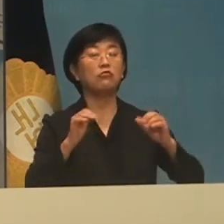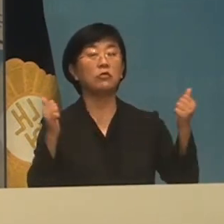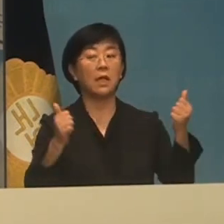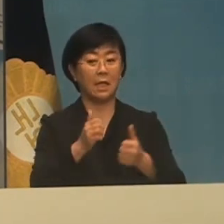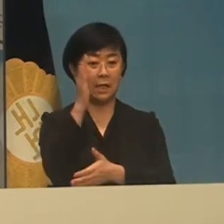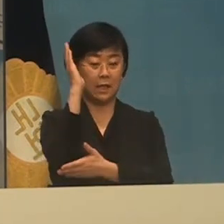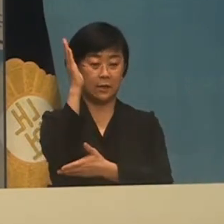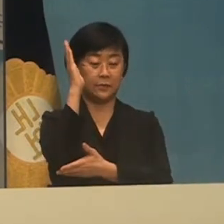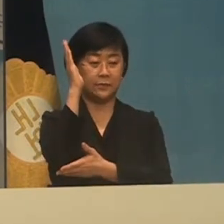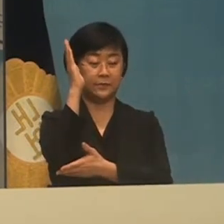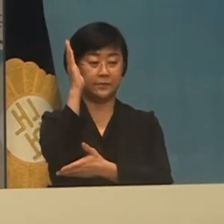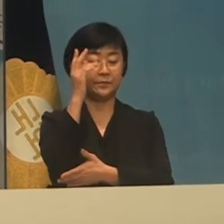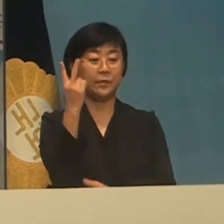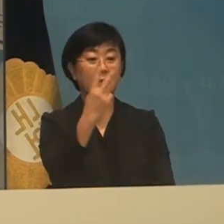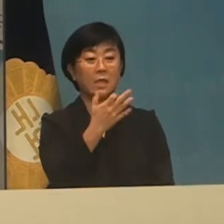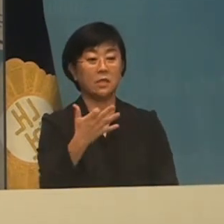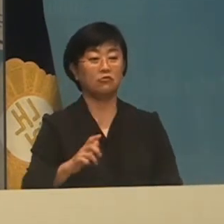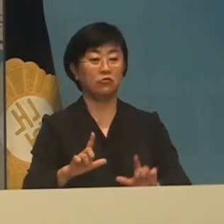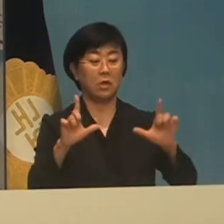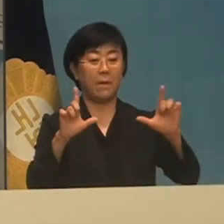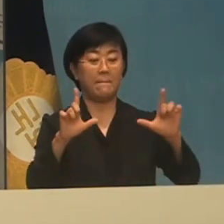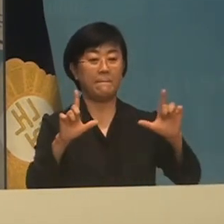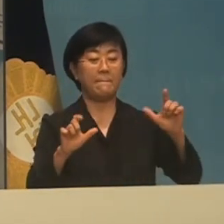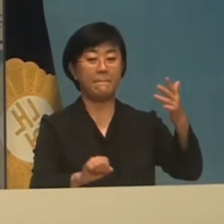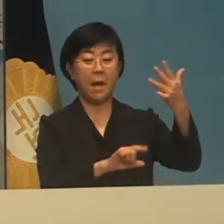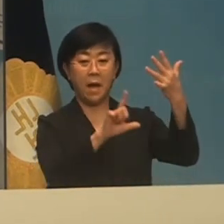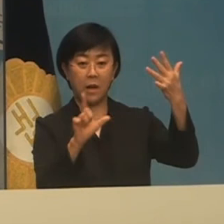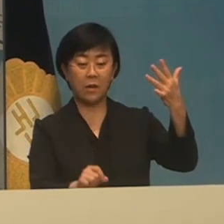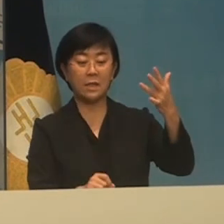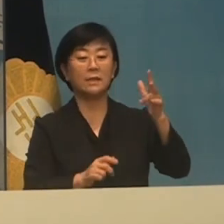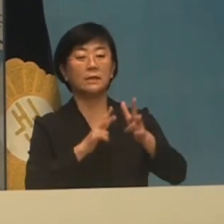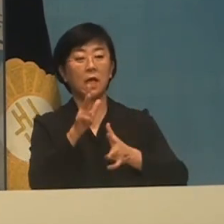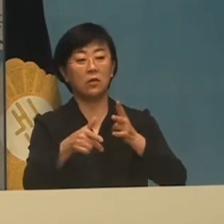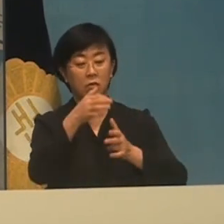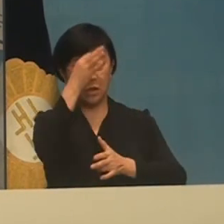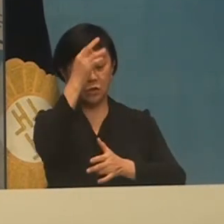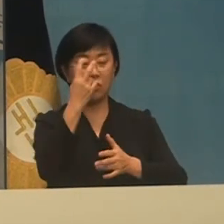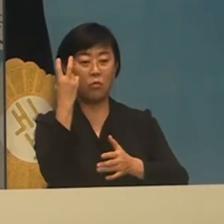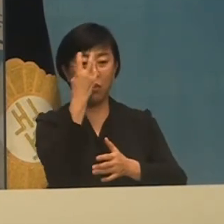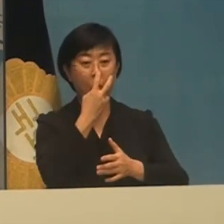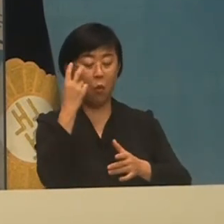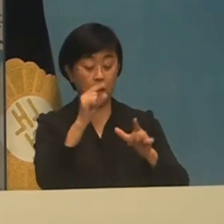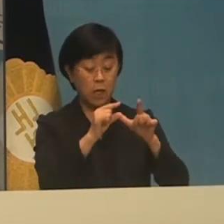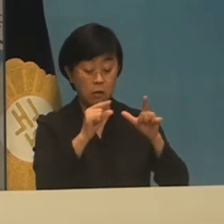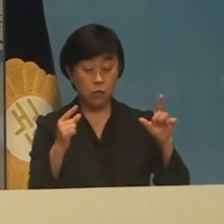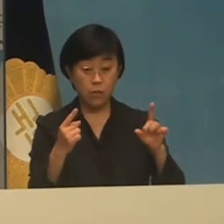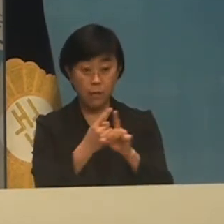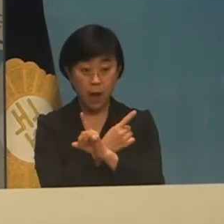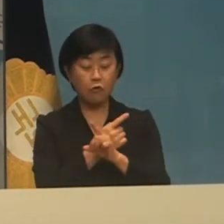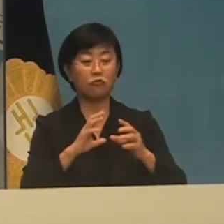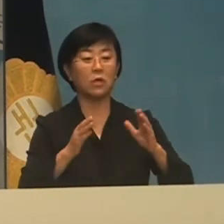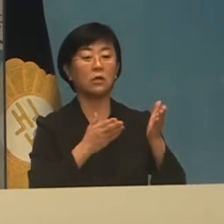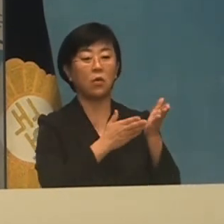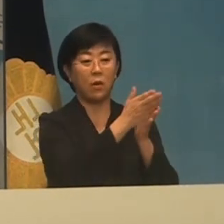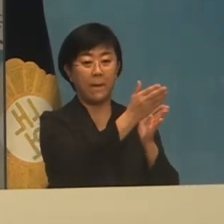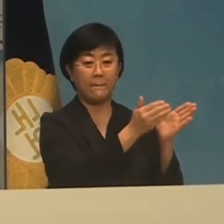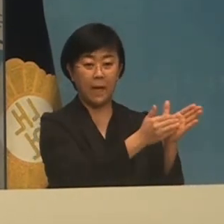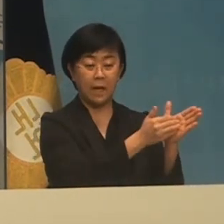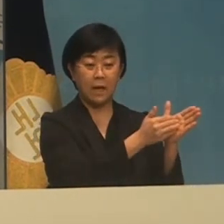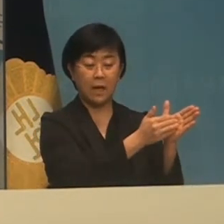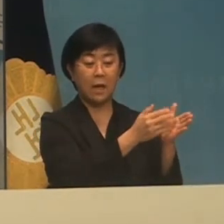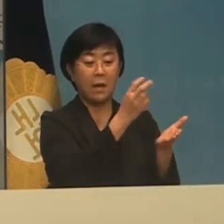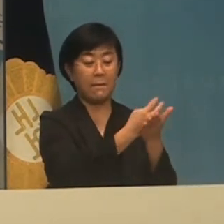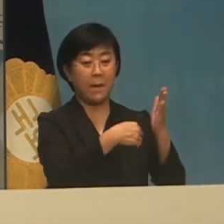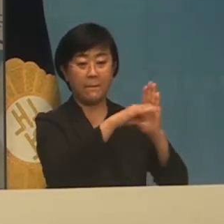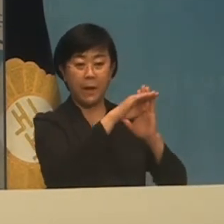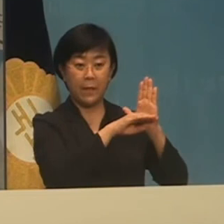이야기입니다. 2019년 8월 산업기술보호법 일부 개정 법률안이 국회를 통과했습니다.